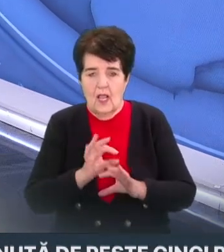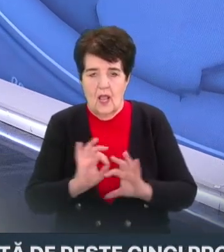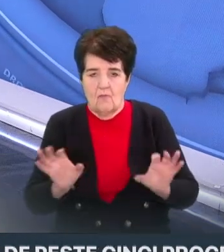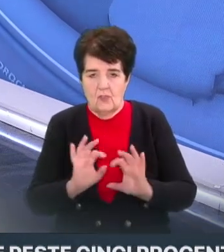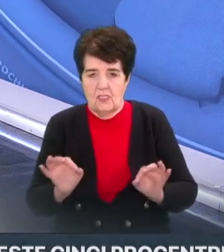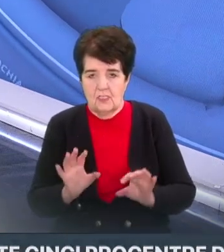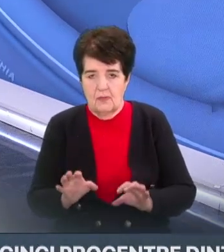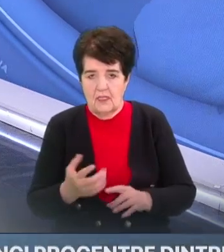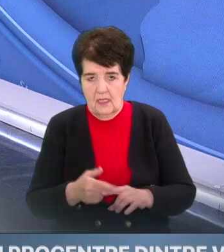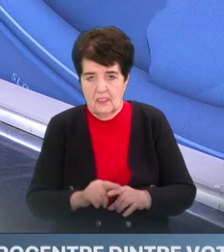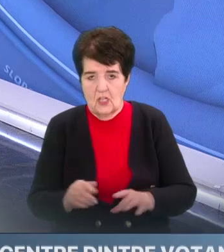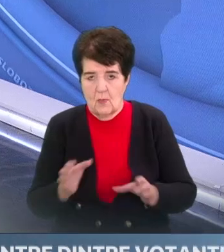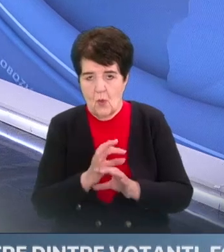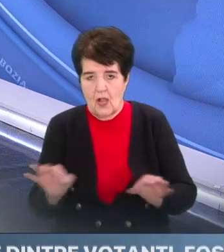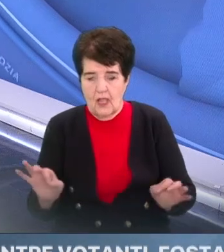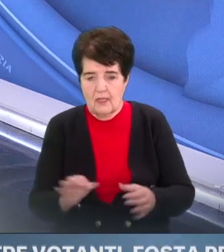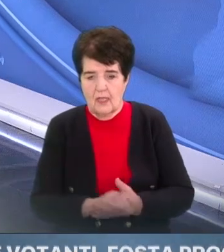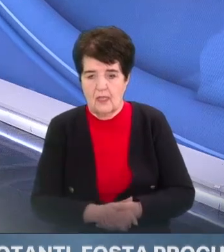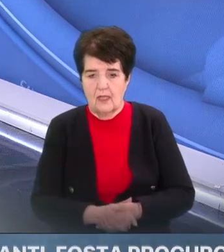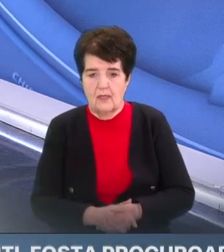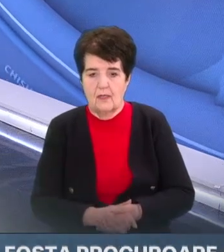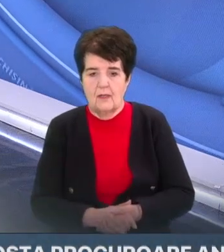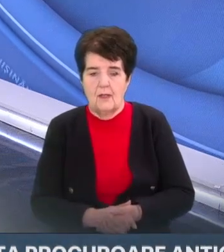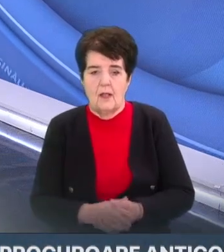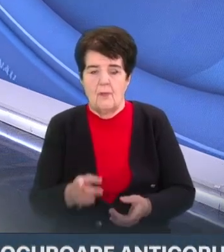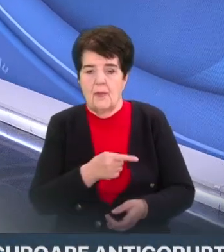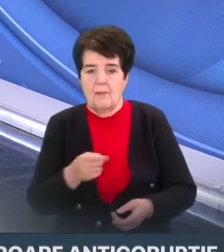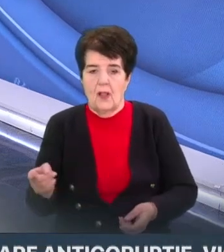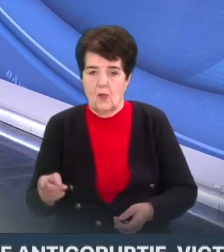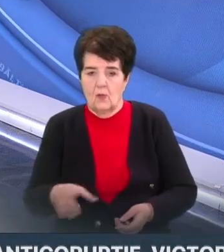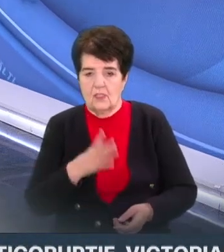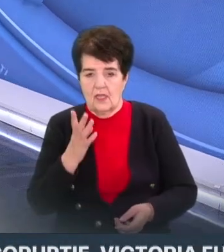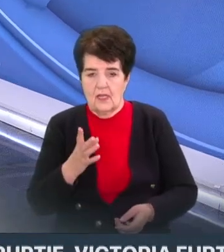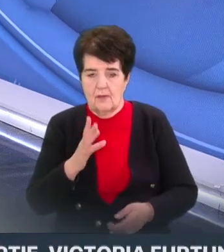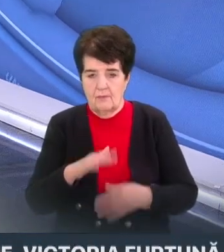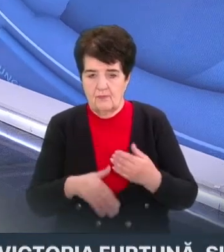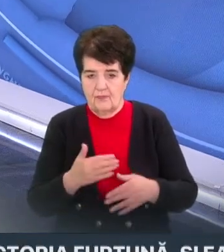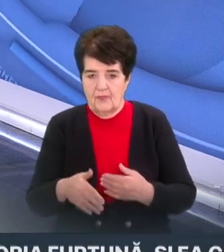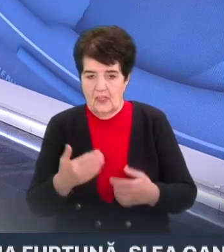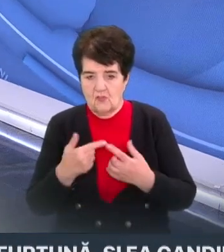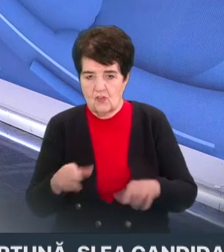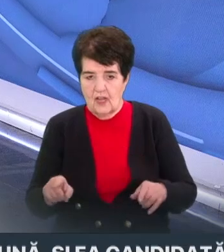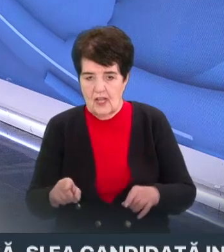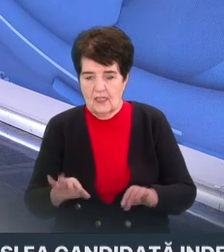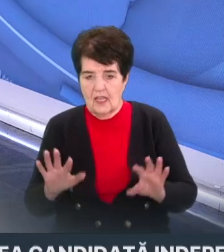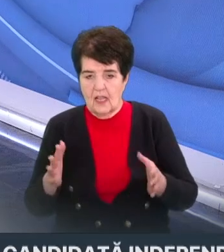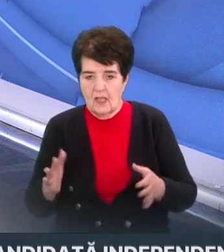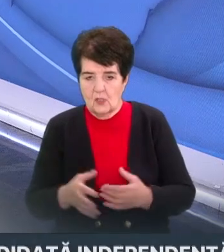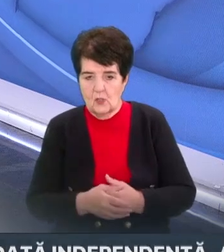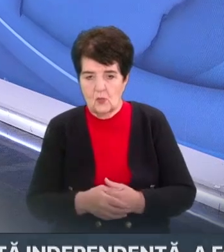acestui exercițiu democratic? După cum spuneam, ca și în alte cazuri, atunci când vorbim